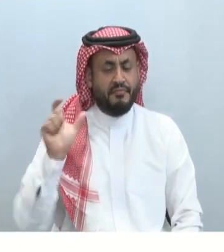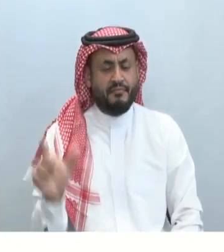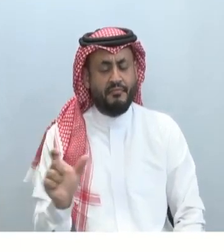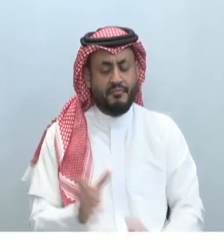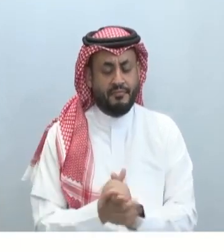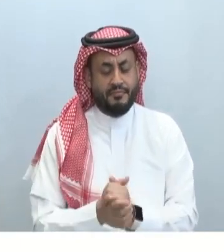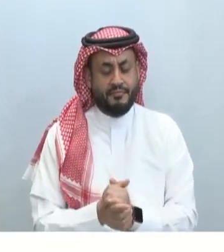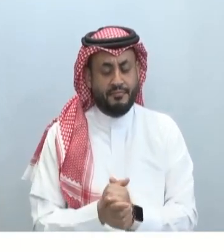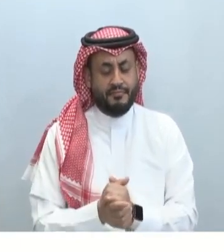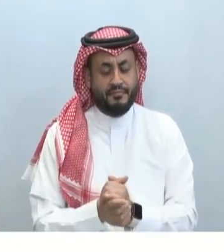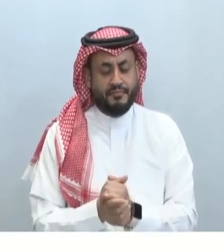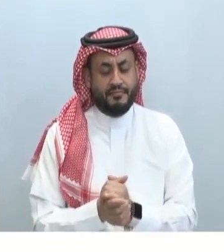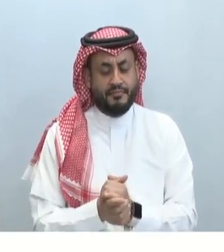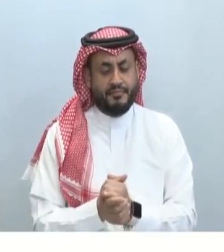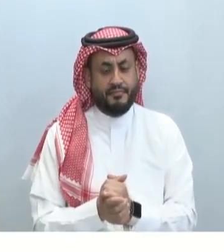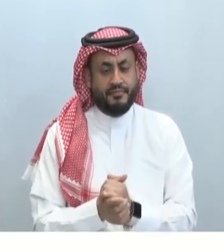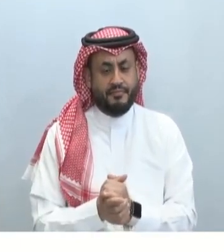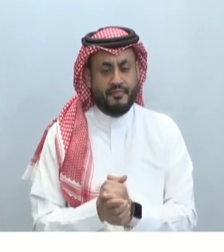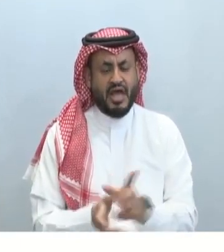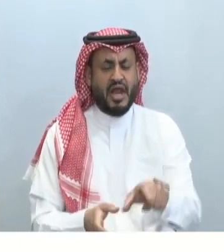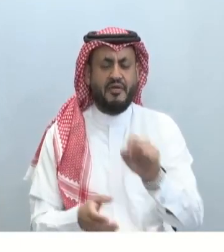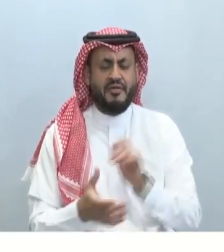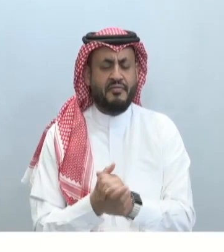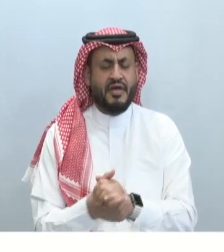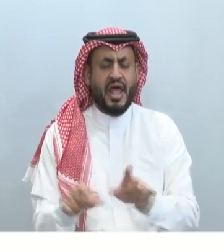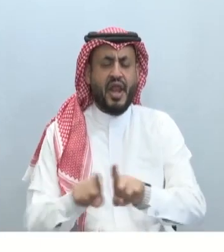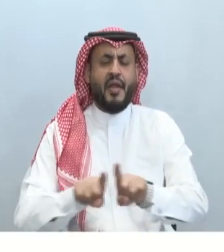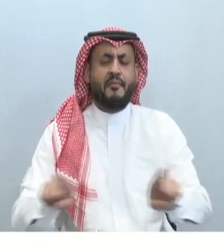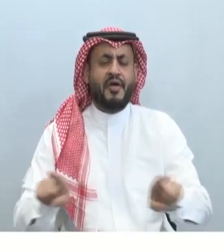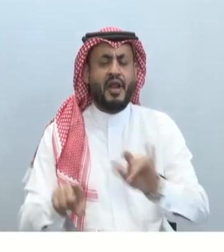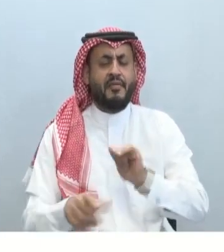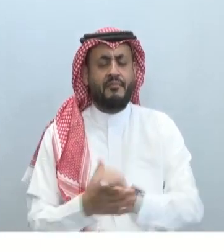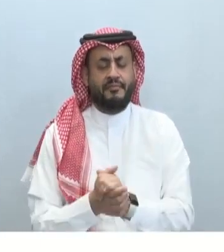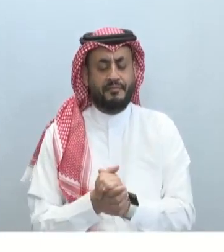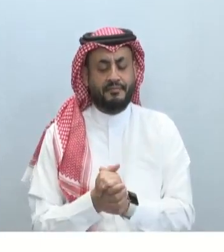احسنتم البيعان بالخيار ما لم